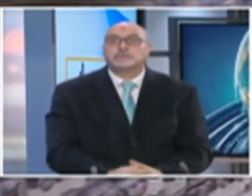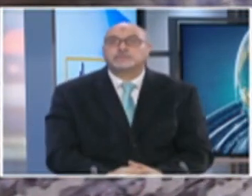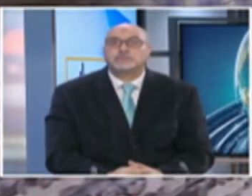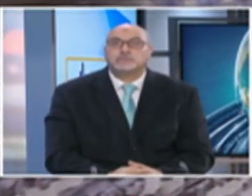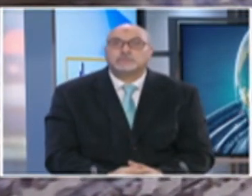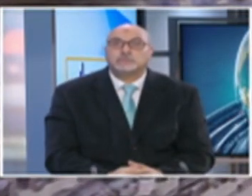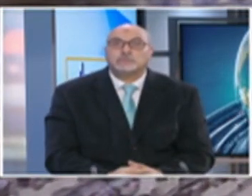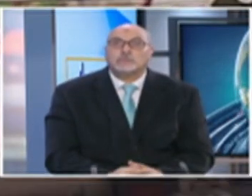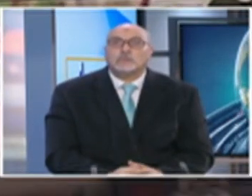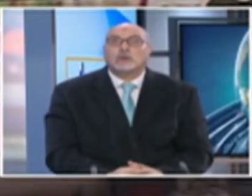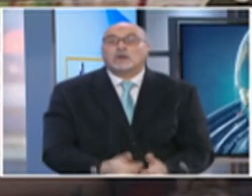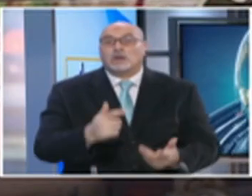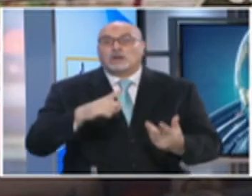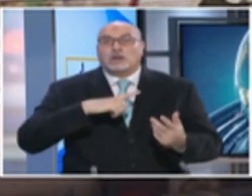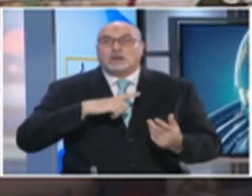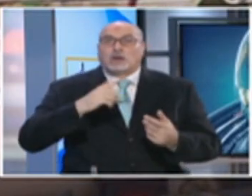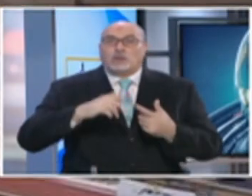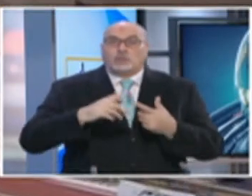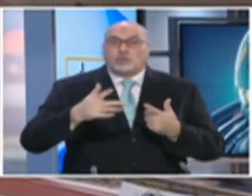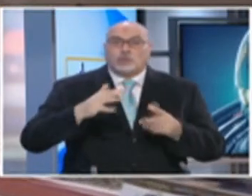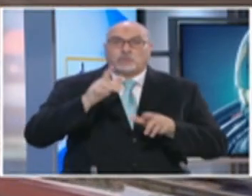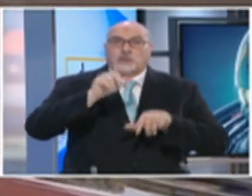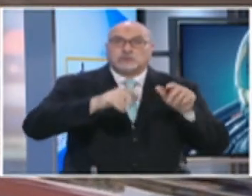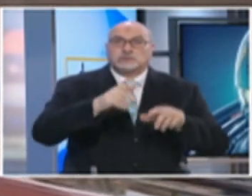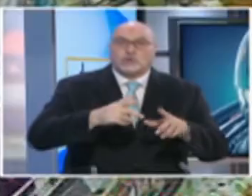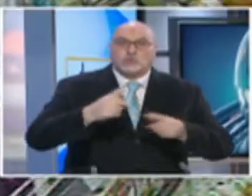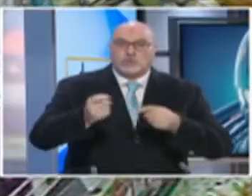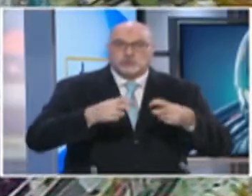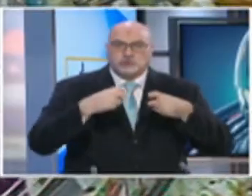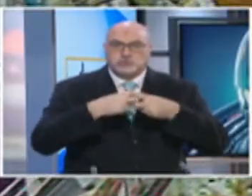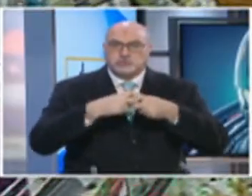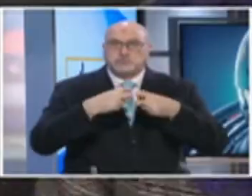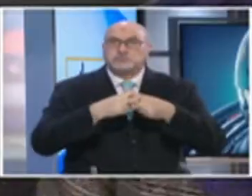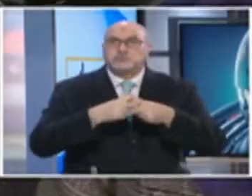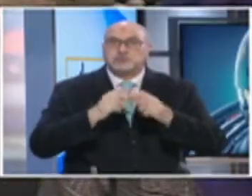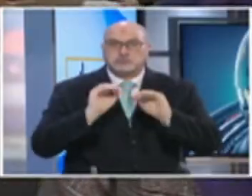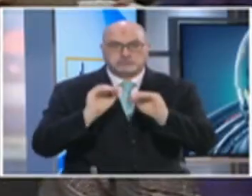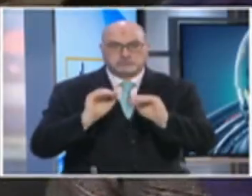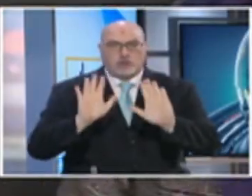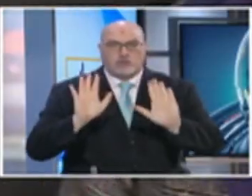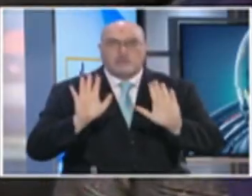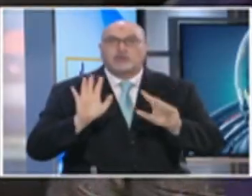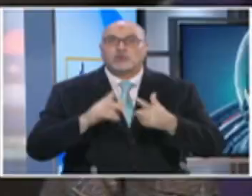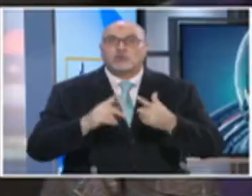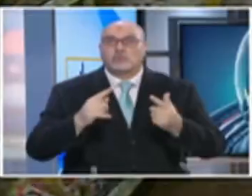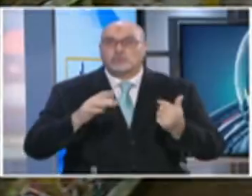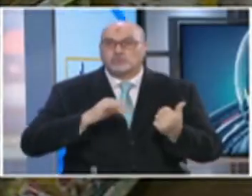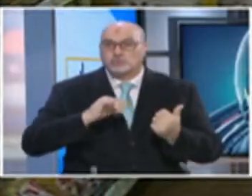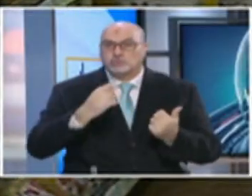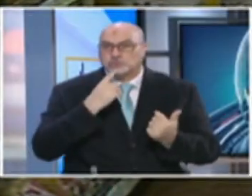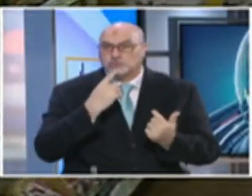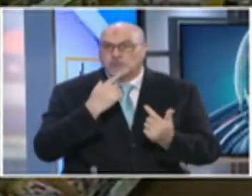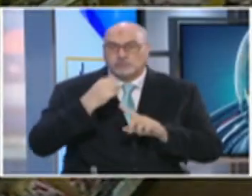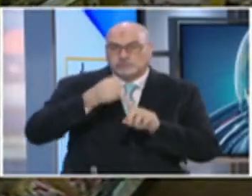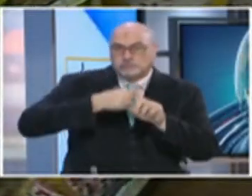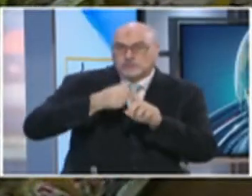توفير مختلف المواد الواسعه الاستهلاك للمواطن وباسعار تتماشى وقدرته المعيشيه، وهي الجهود